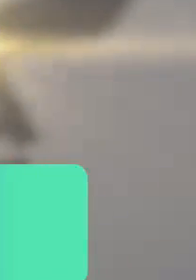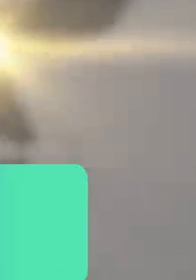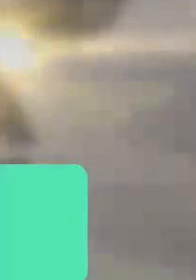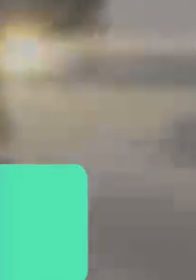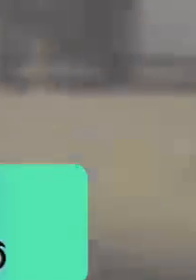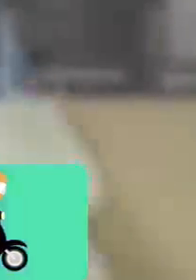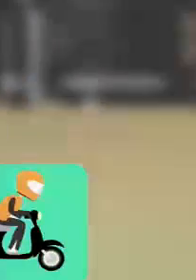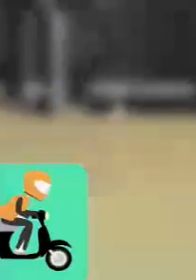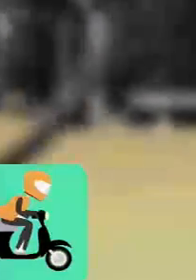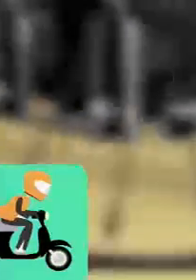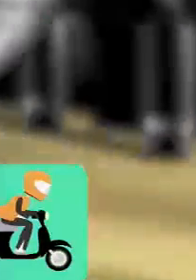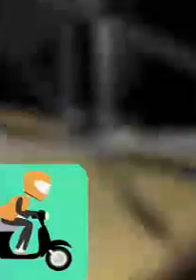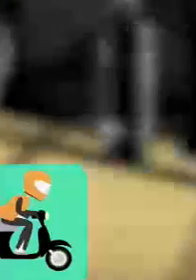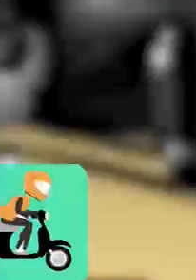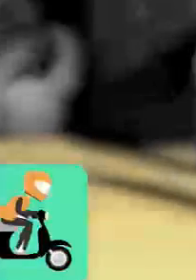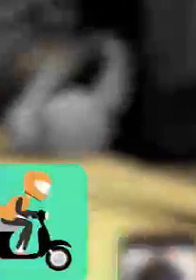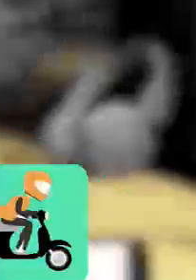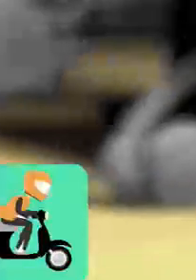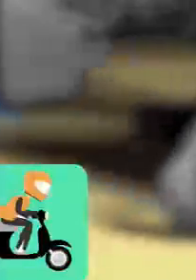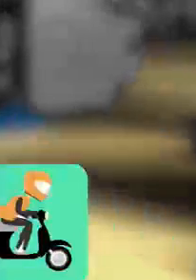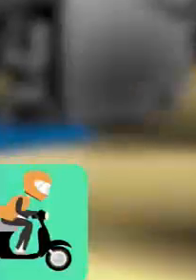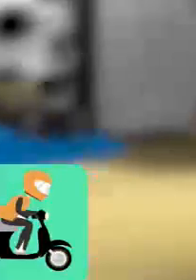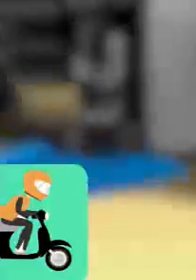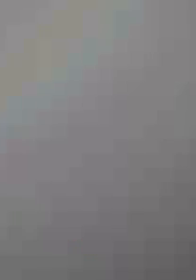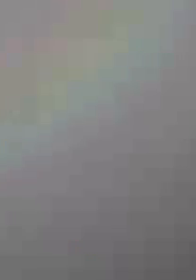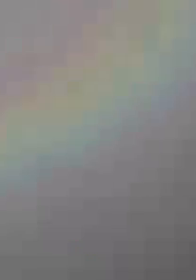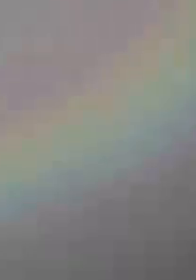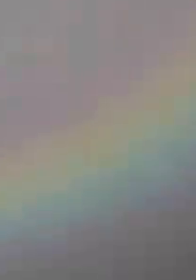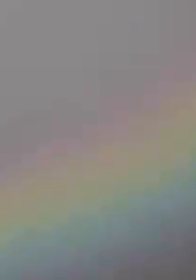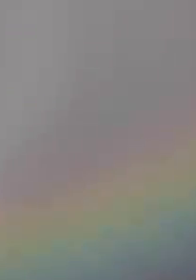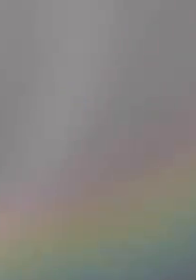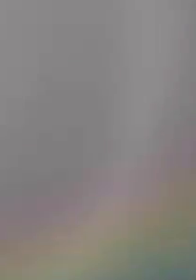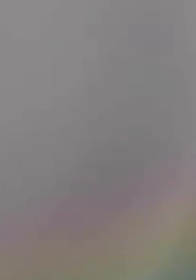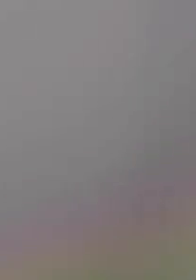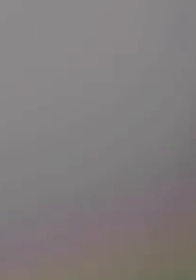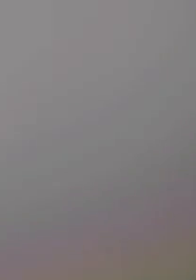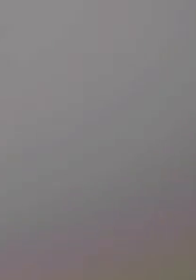Twandikire hanyuma tubikugezeho aho uri hose.